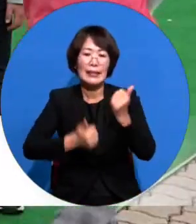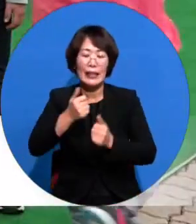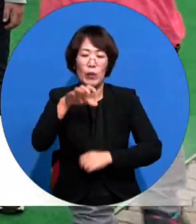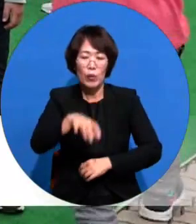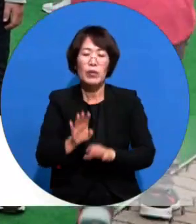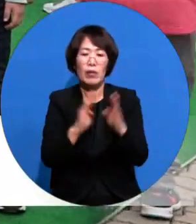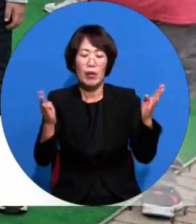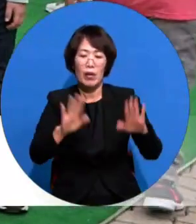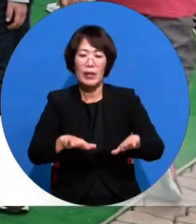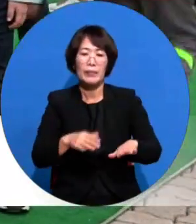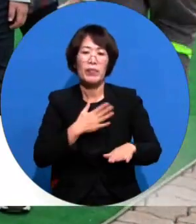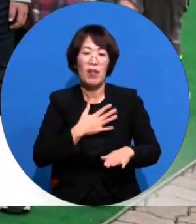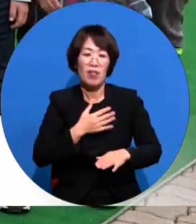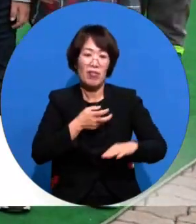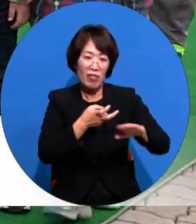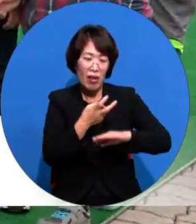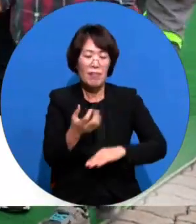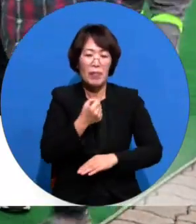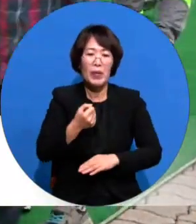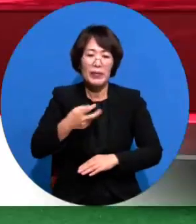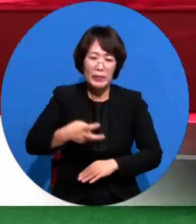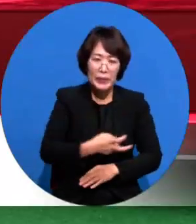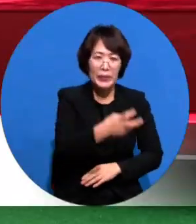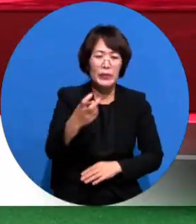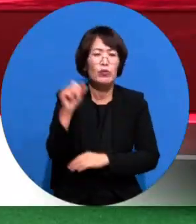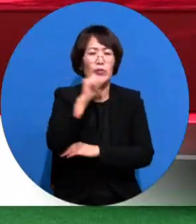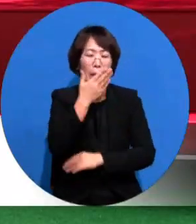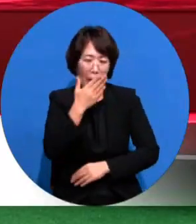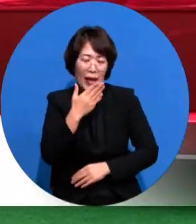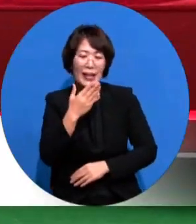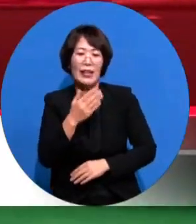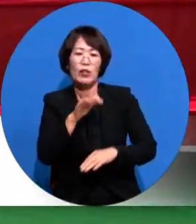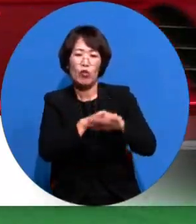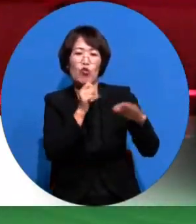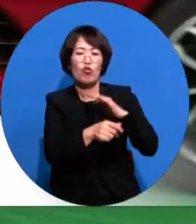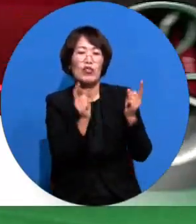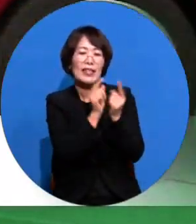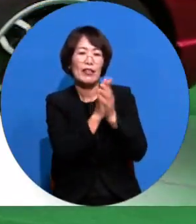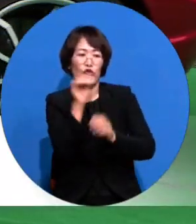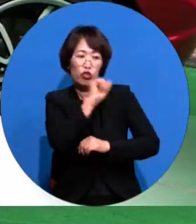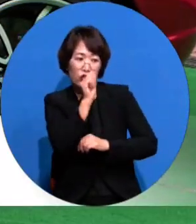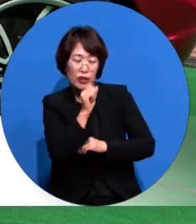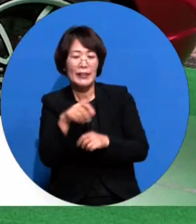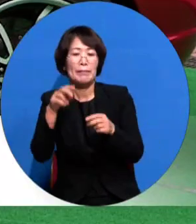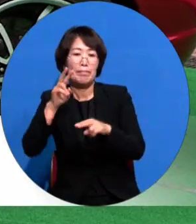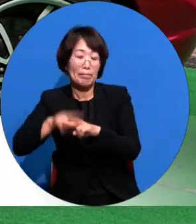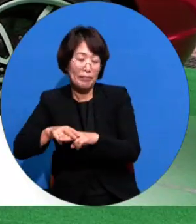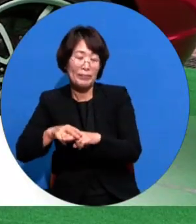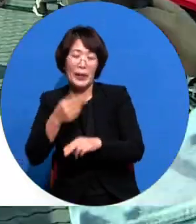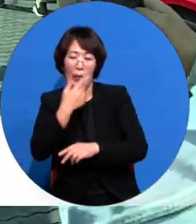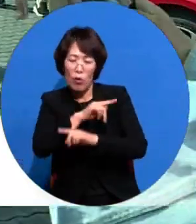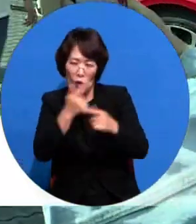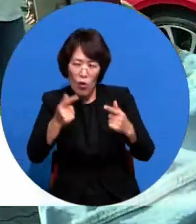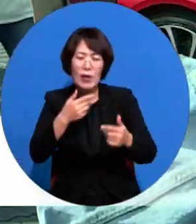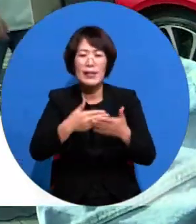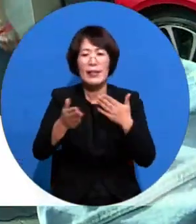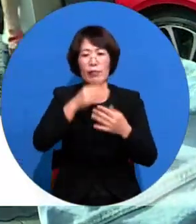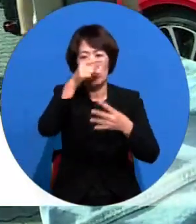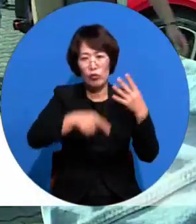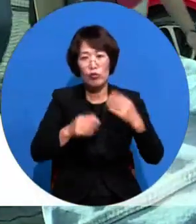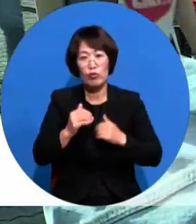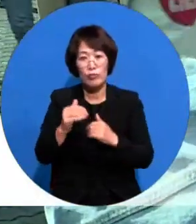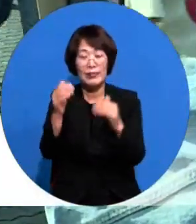페스티벌에서는 4차로 경주장 한 바퀴와 서킷 택시 체험, 묘기 드리프트 체험 등 다양한 체험 행사가